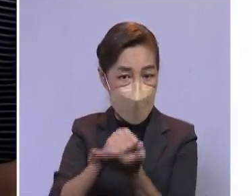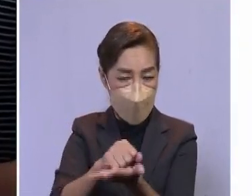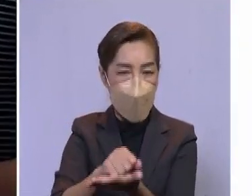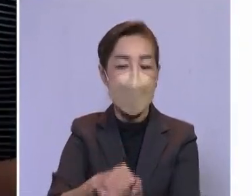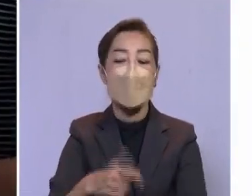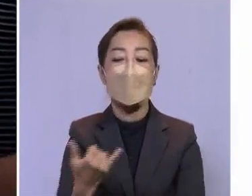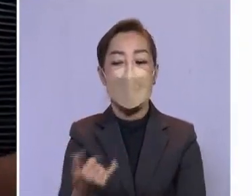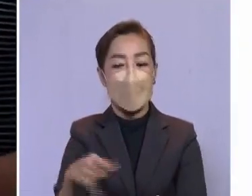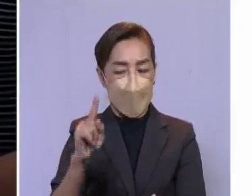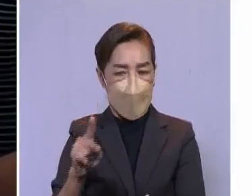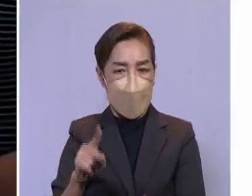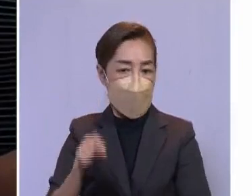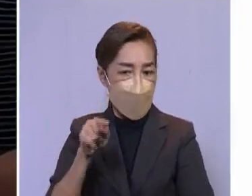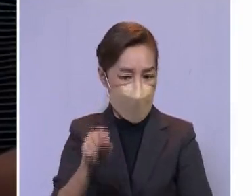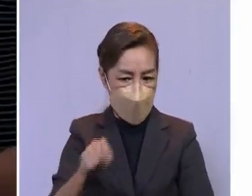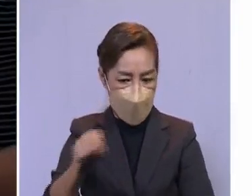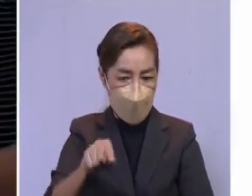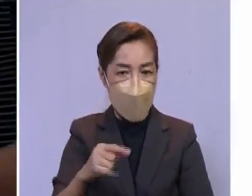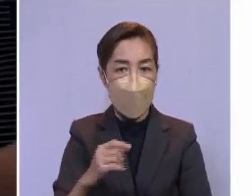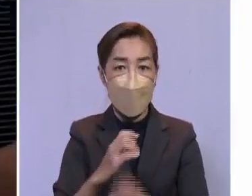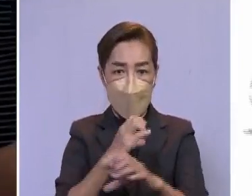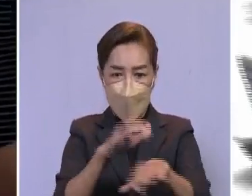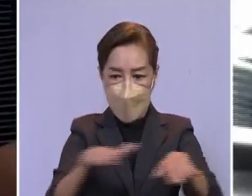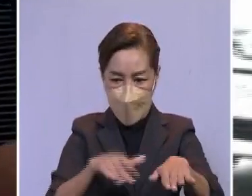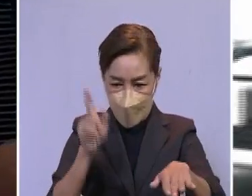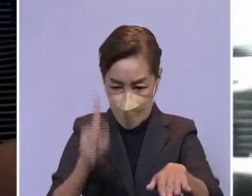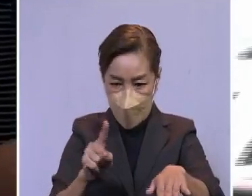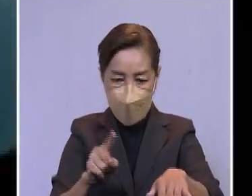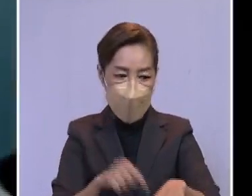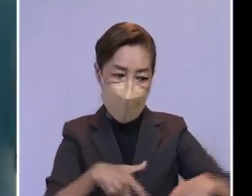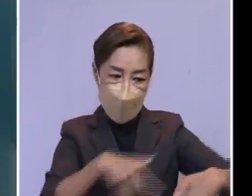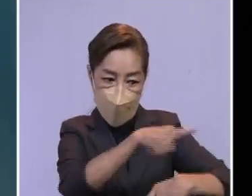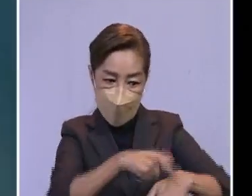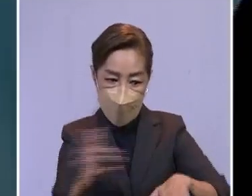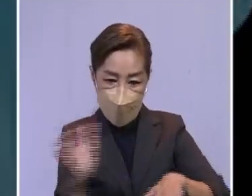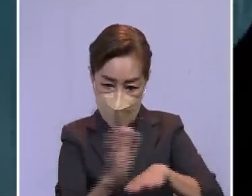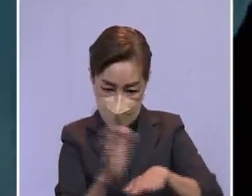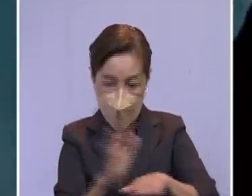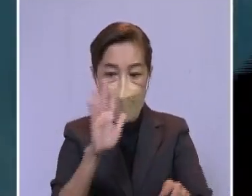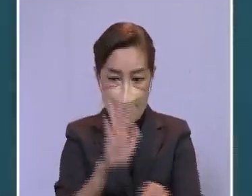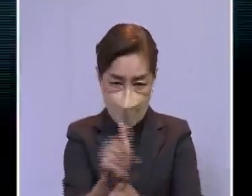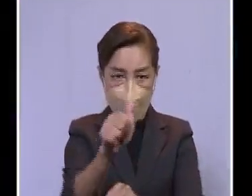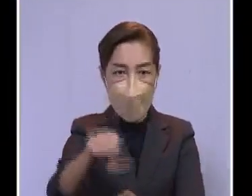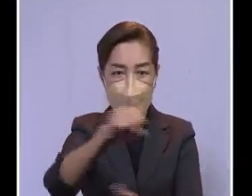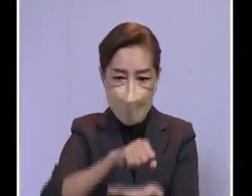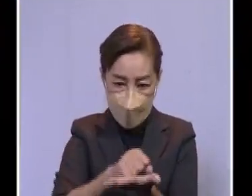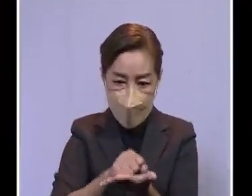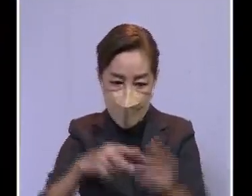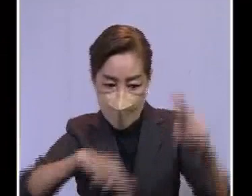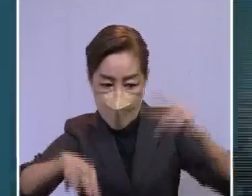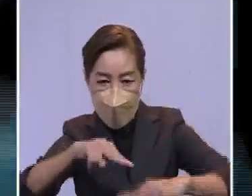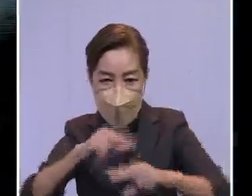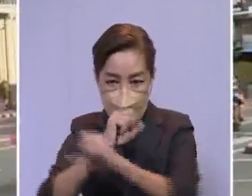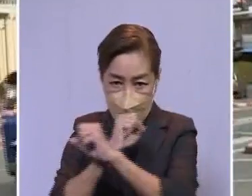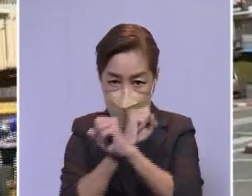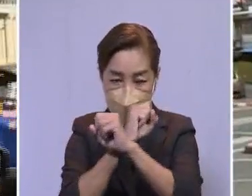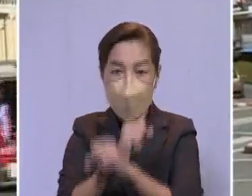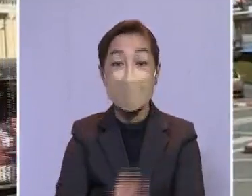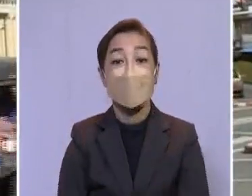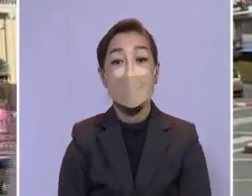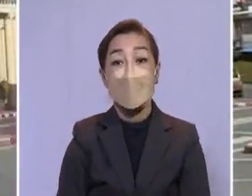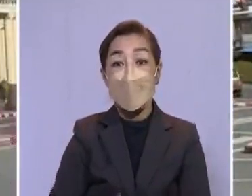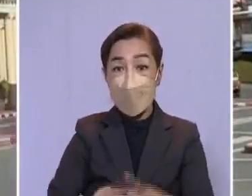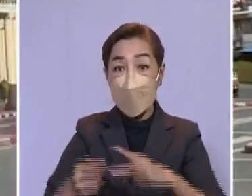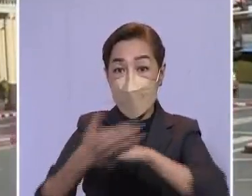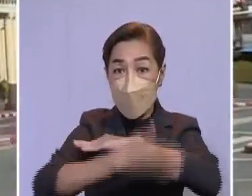ดูแลความปลอดภัยจัดรถให้เพียงพอกับความต้องการใช้บริการของประชาชนด้วยนะคะส่วนการเตรียมรถไฟนะครับ